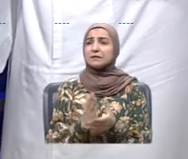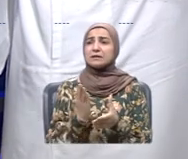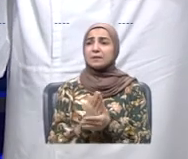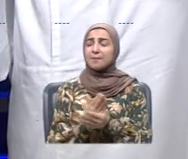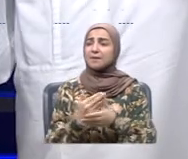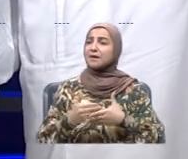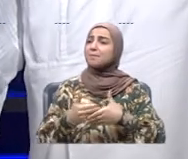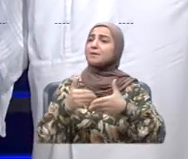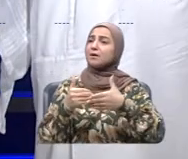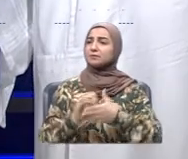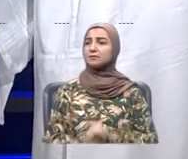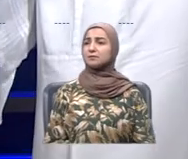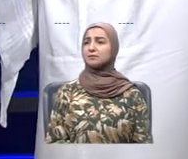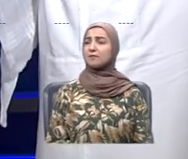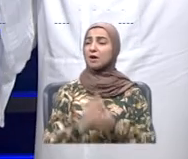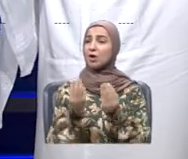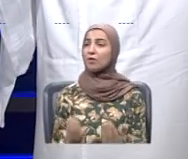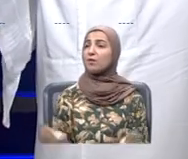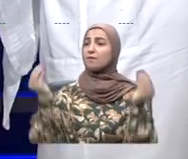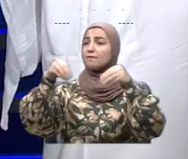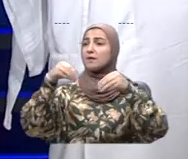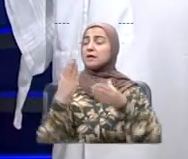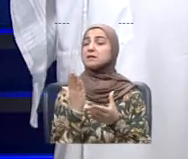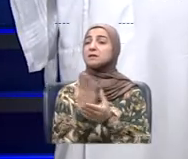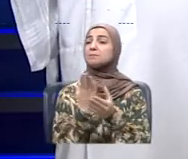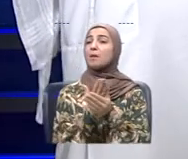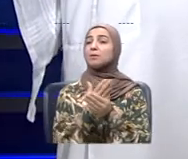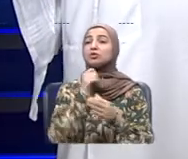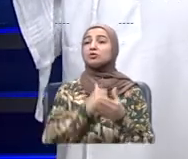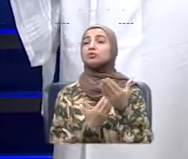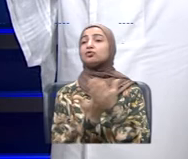العزوف، إذن هناك أسباب أخرى، فلا بد إذن